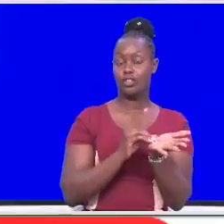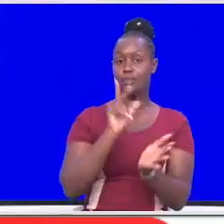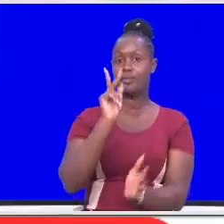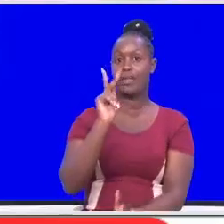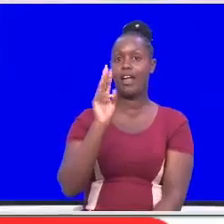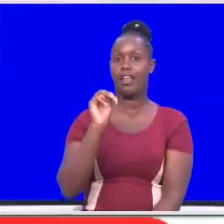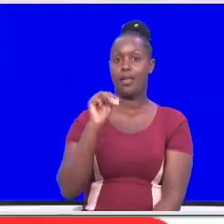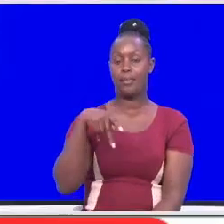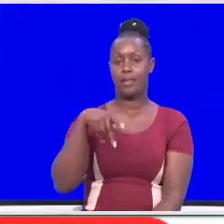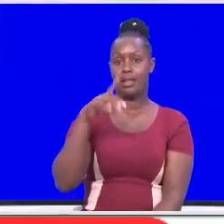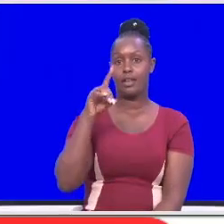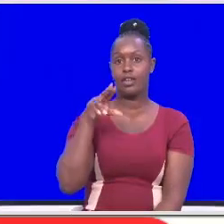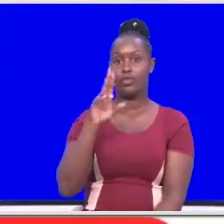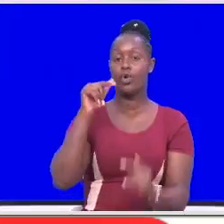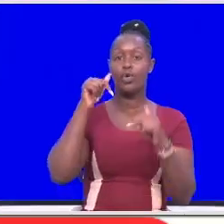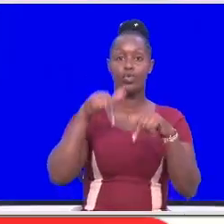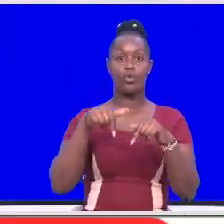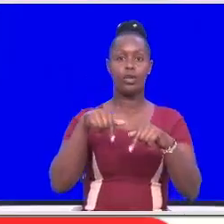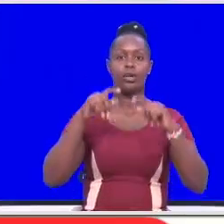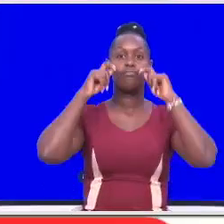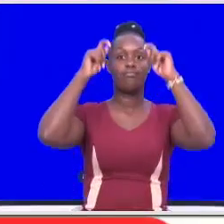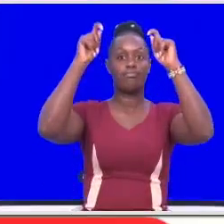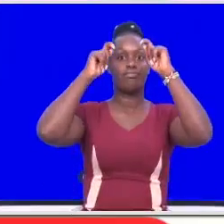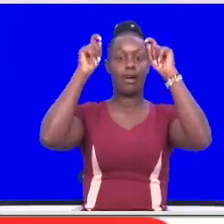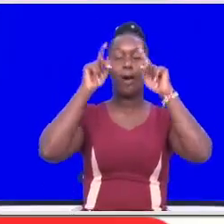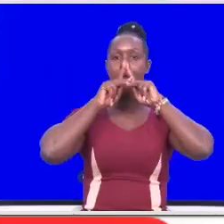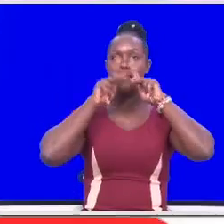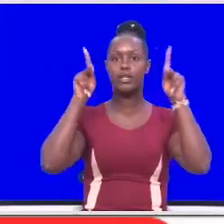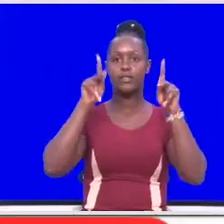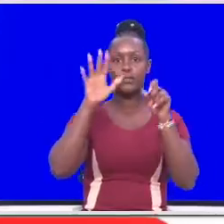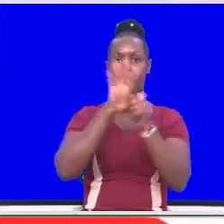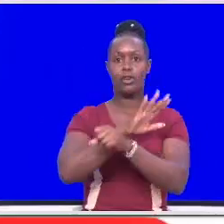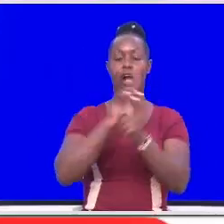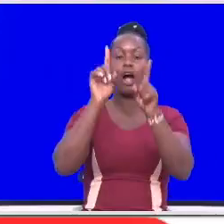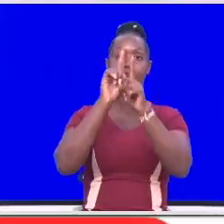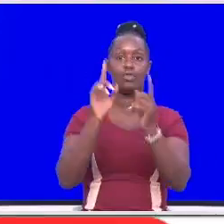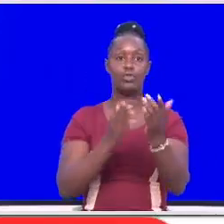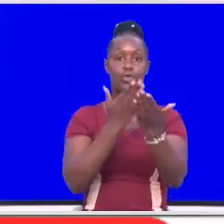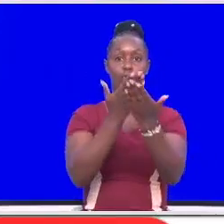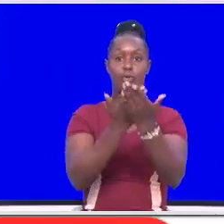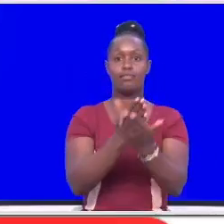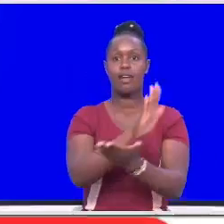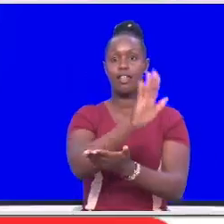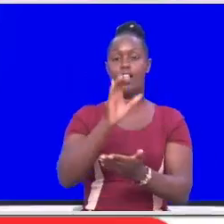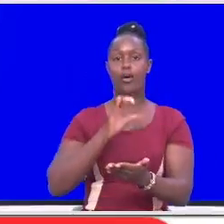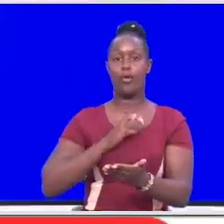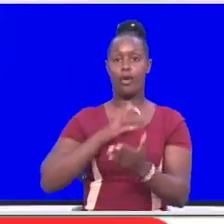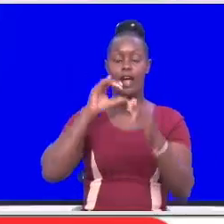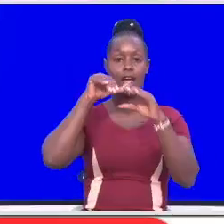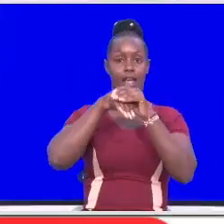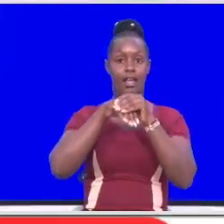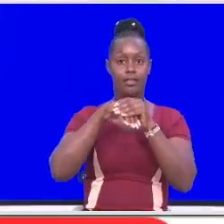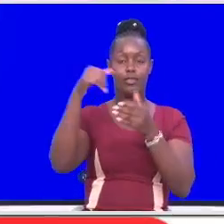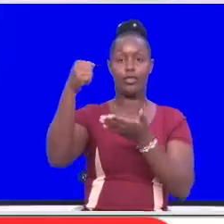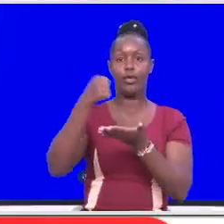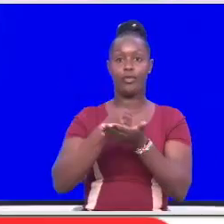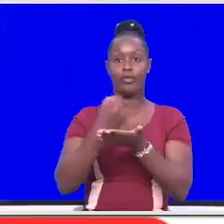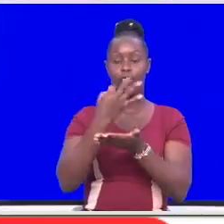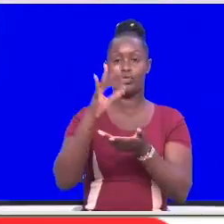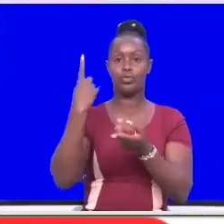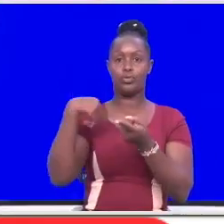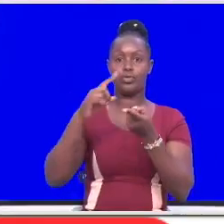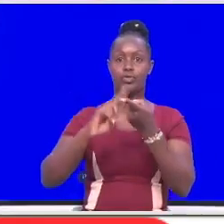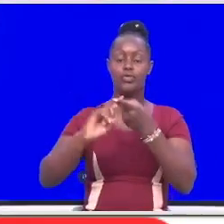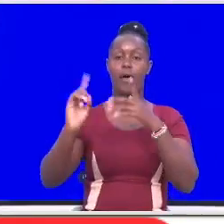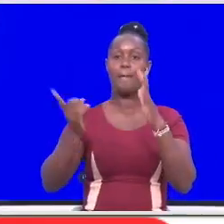KMPDU hii leo ulifanya maandamano ya amani na kufikisha ombi la matakwa yao katika makao makuu ya wizara ya afya pamoja